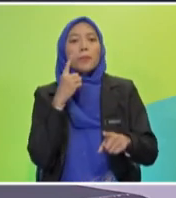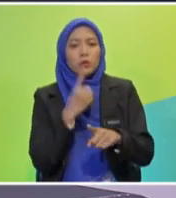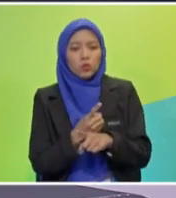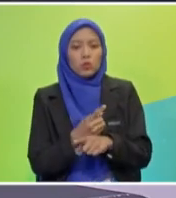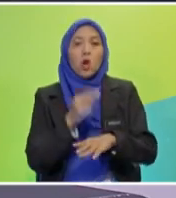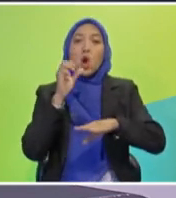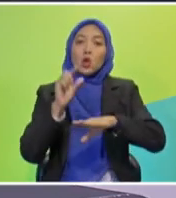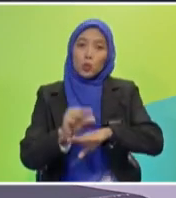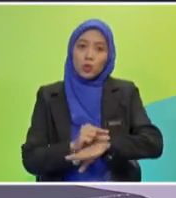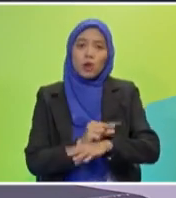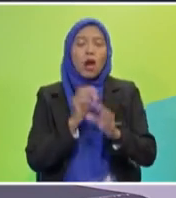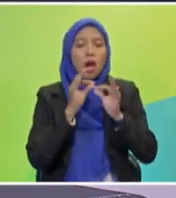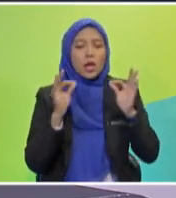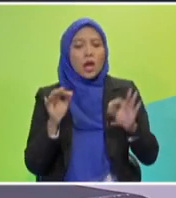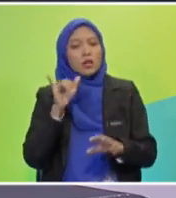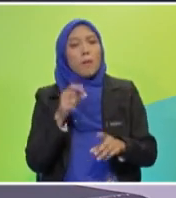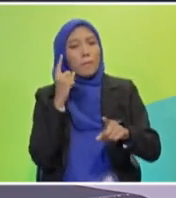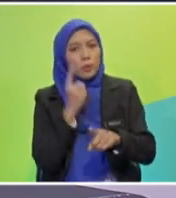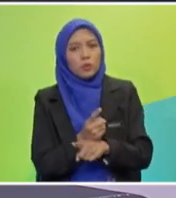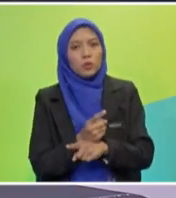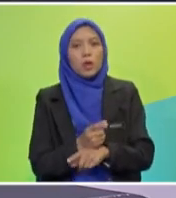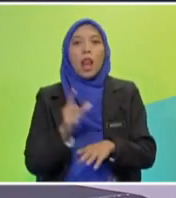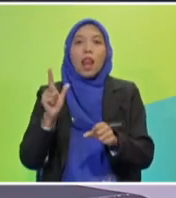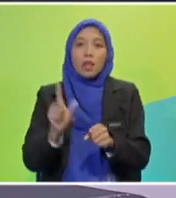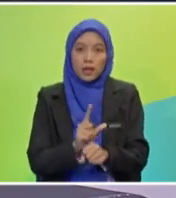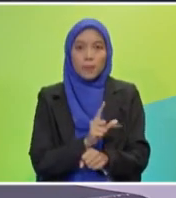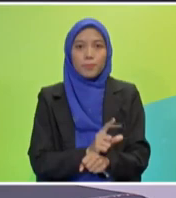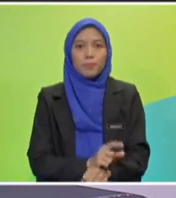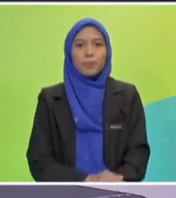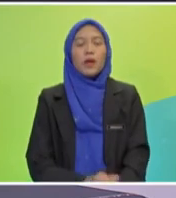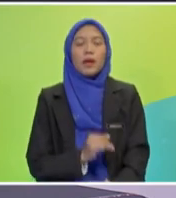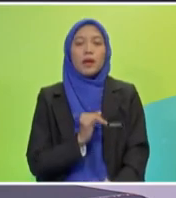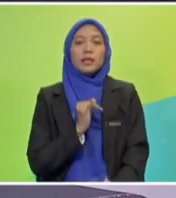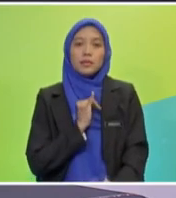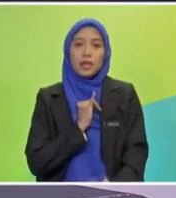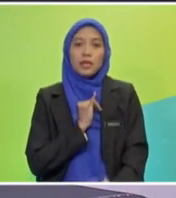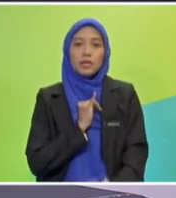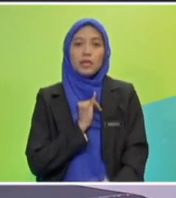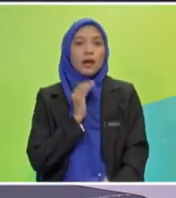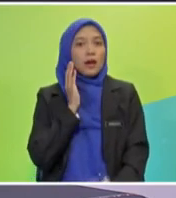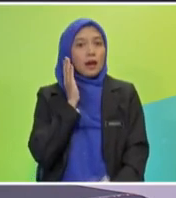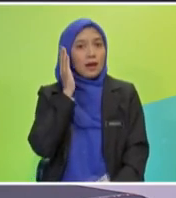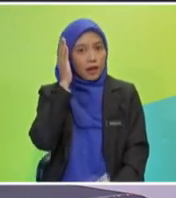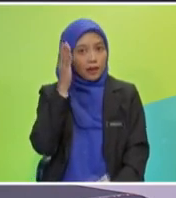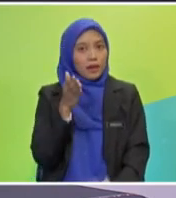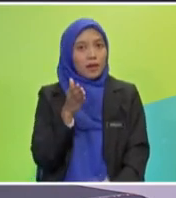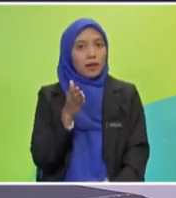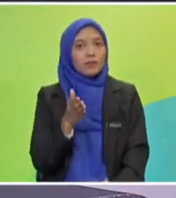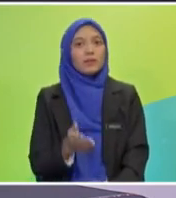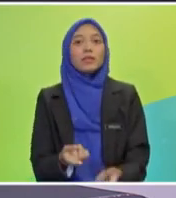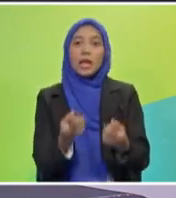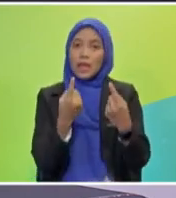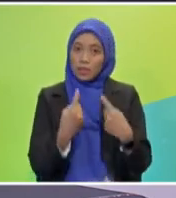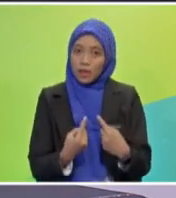lengkap, iaitu seperti yang Kak Amira bacakan tadi. Saya akan datang. Maaf. Baiklah Cassandra, saya